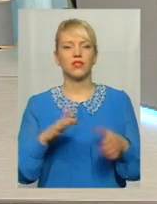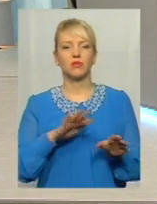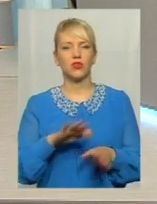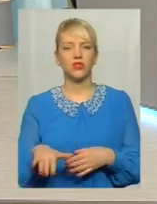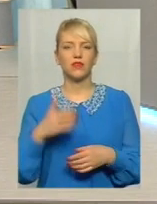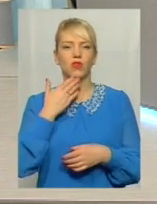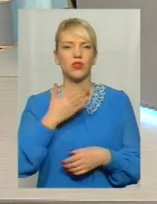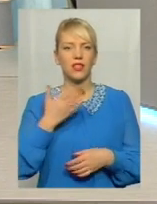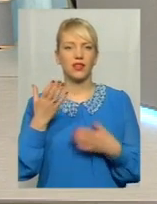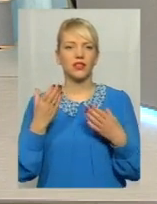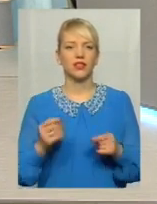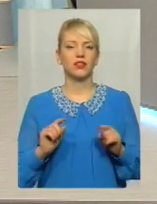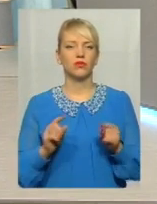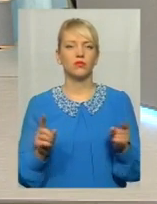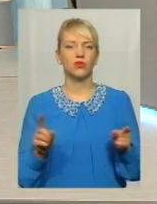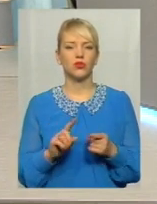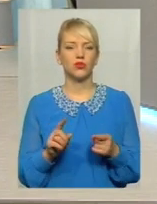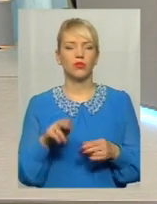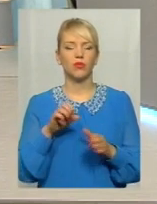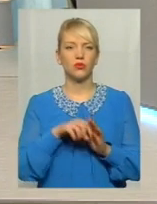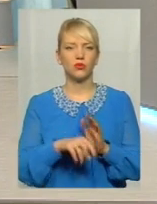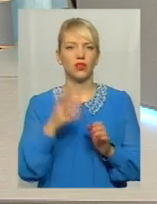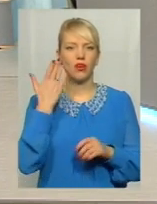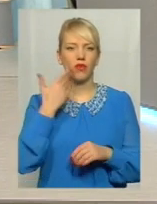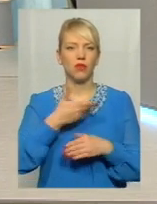останній день, тому що, по суті, коли ми провели